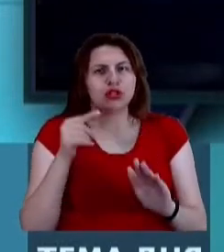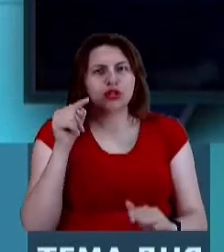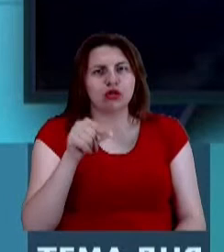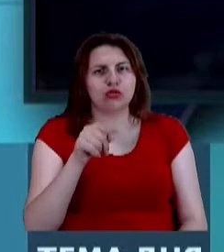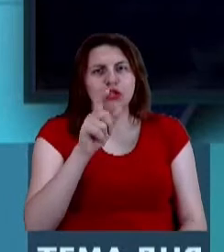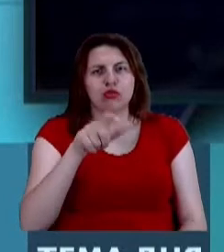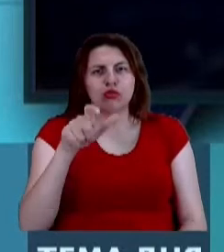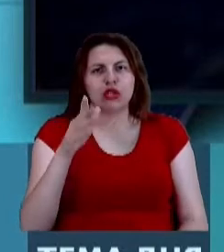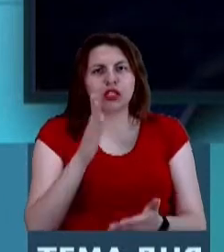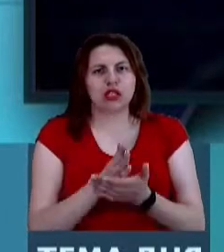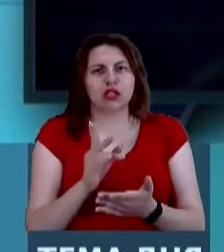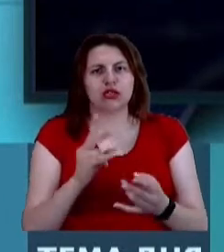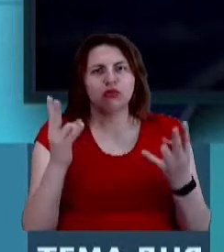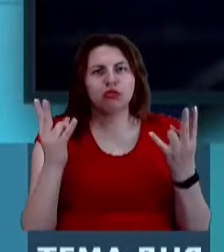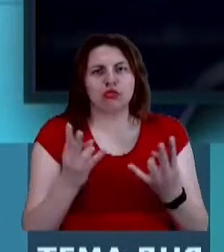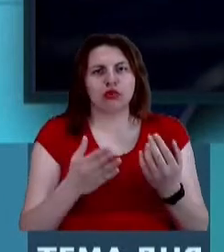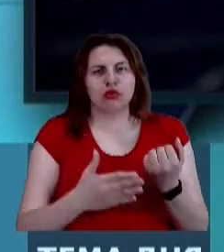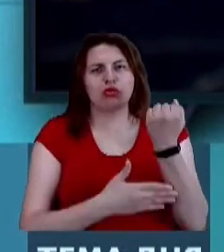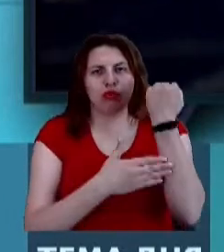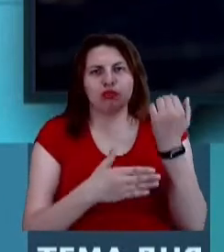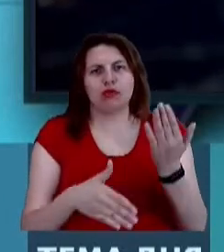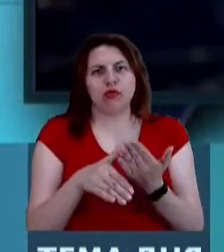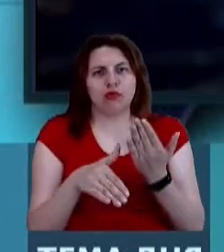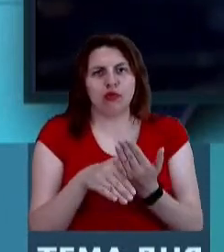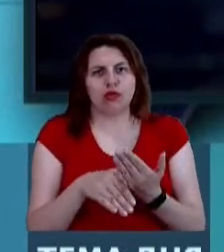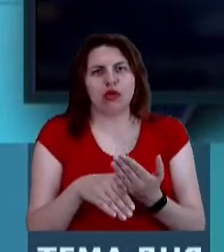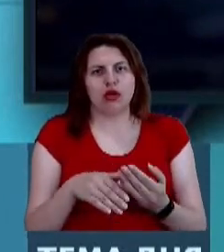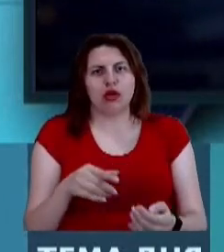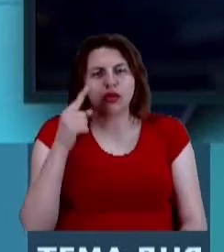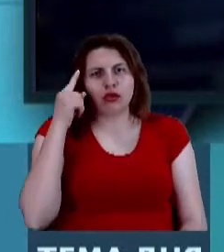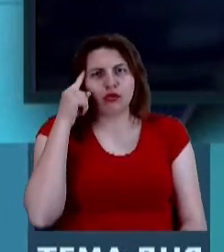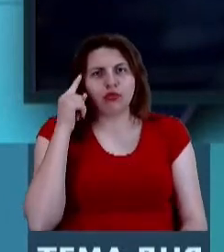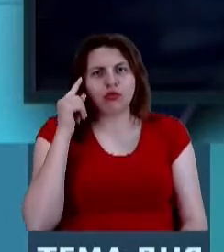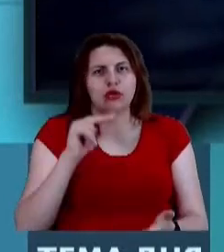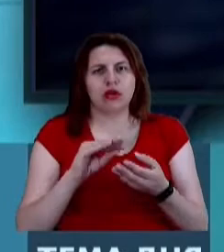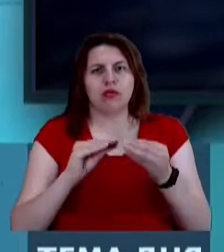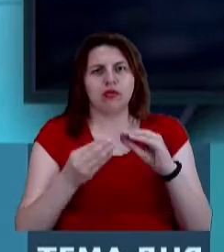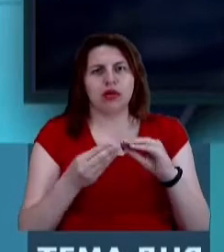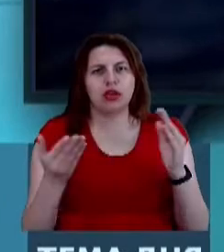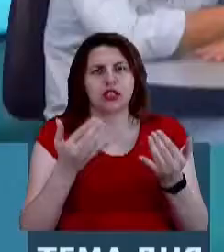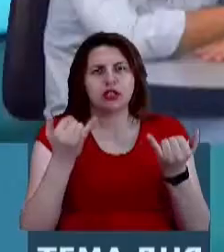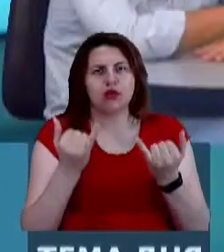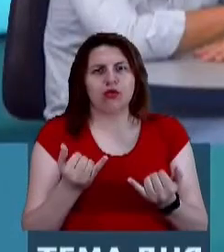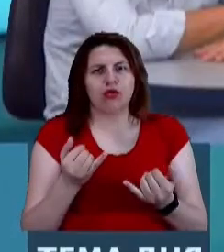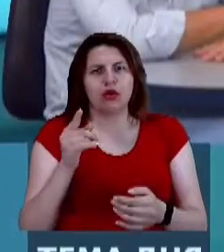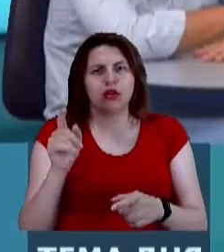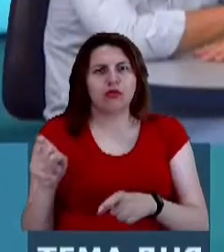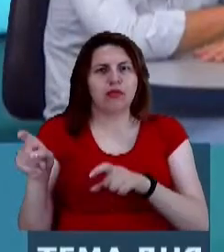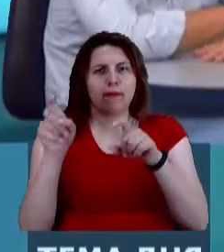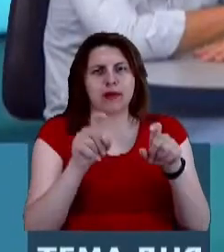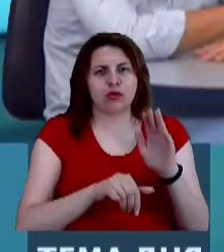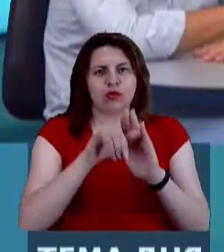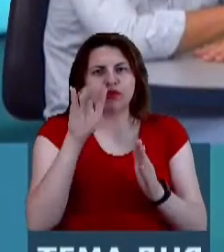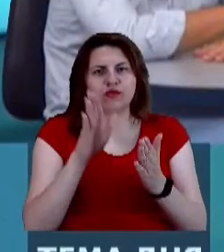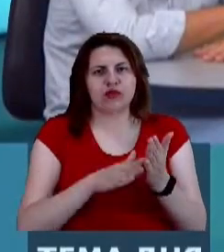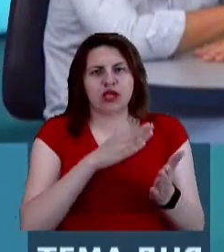допомоги. І, власне, більше замислювалися навіть на проблемами, які сьогодні мають і переміщені університети, тому що вони взагалі зникли